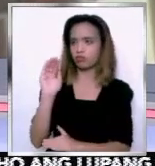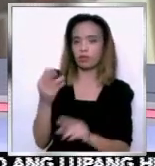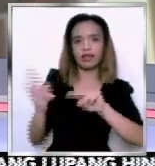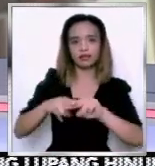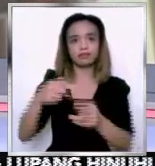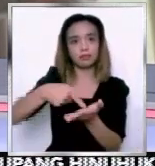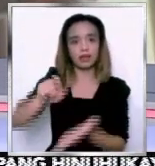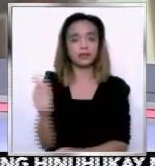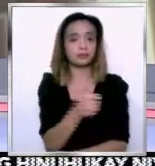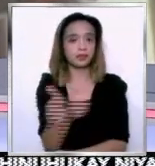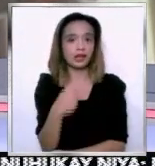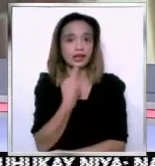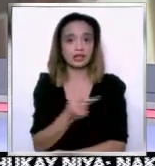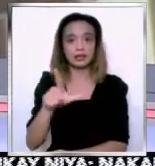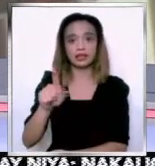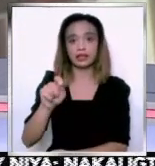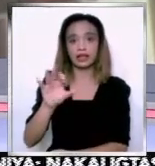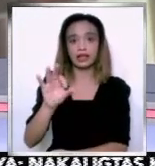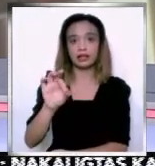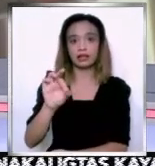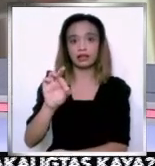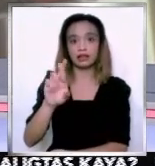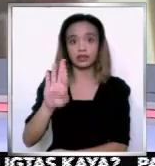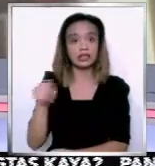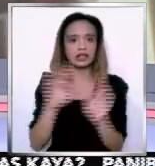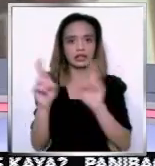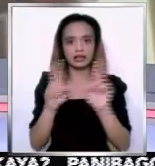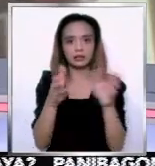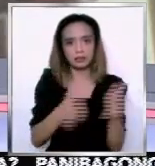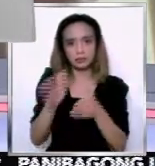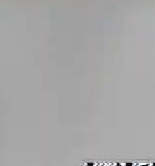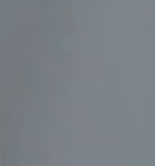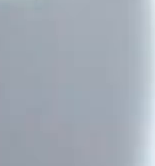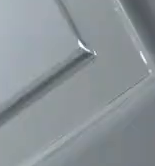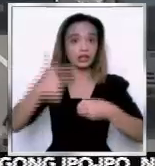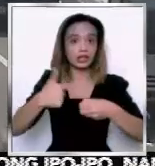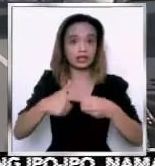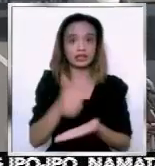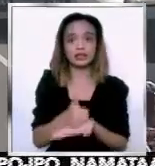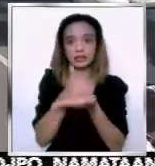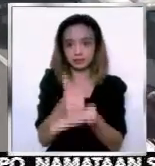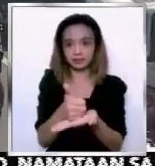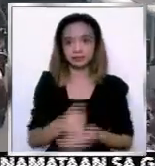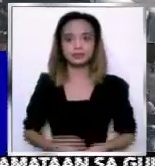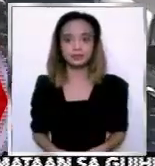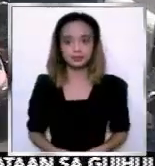ng LTFRB, hinihanda na nila ang fuel subsidy. Nakatutok si Jamie Santos.